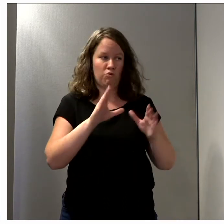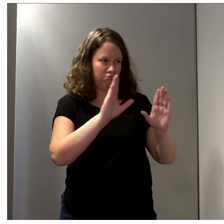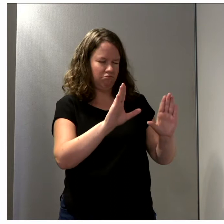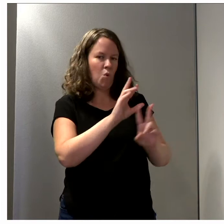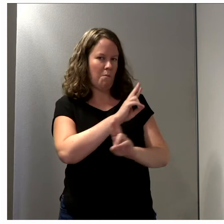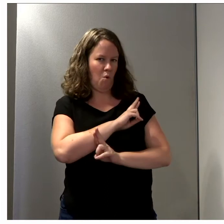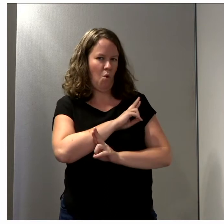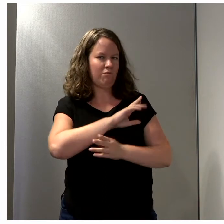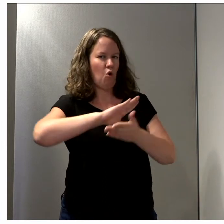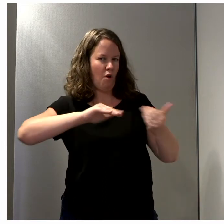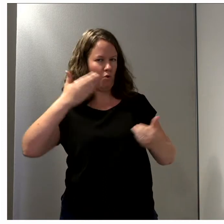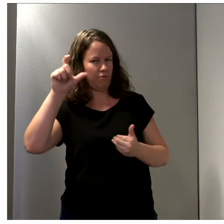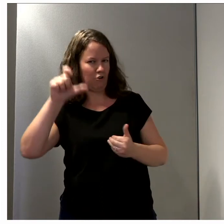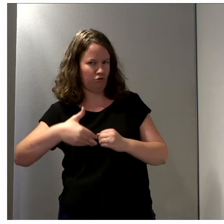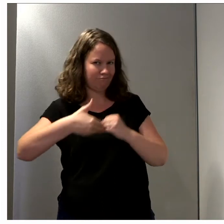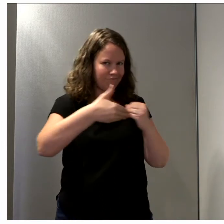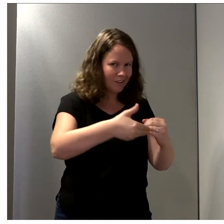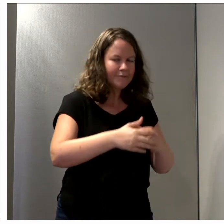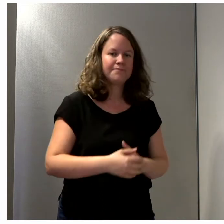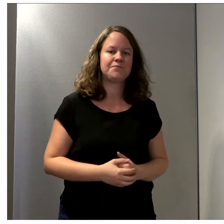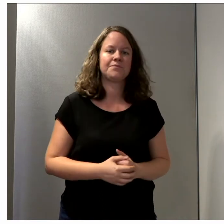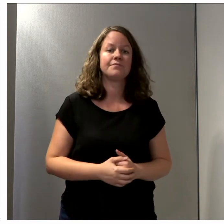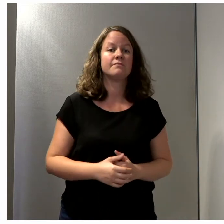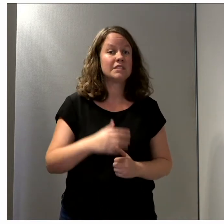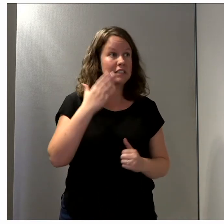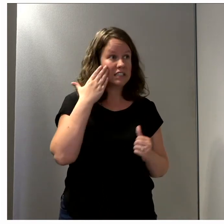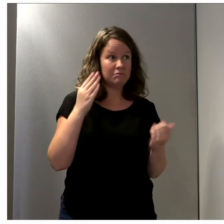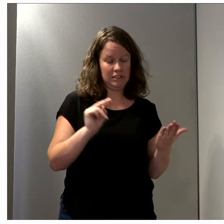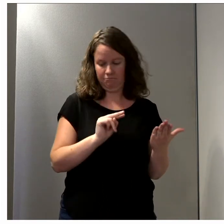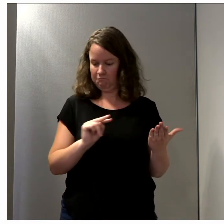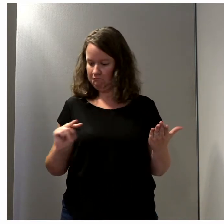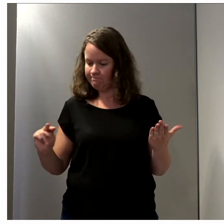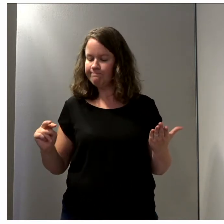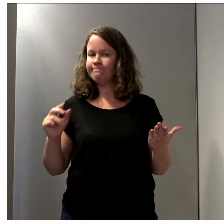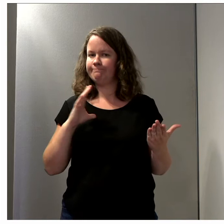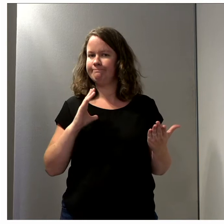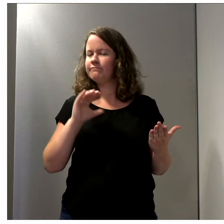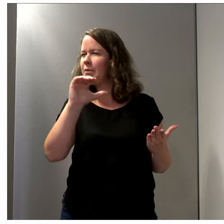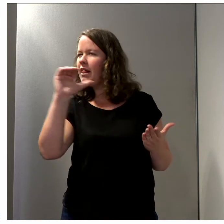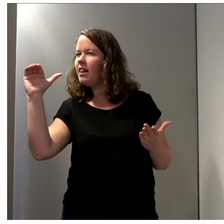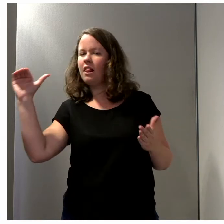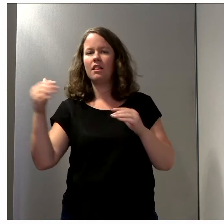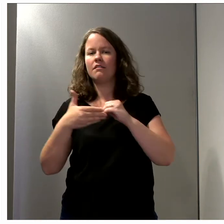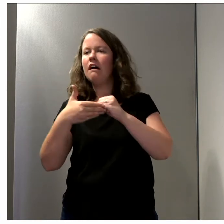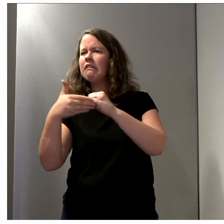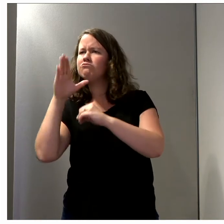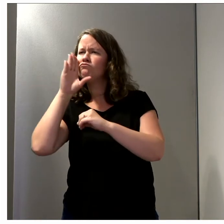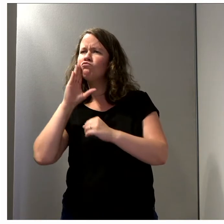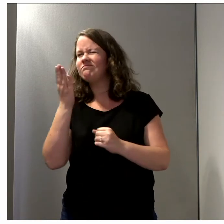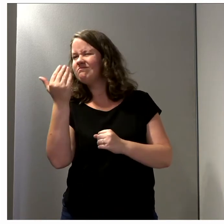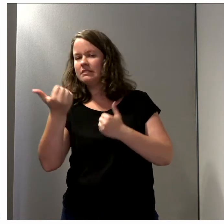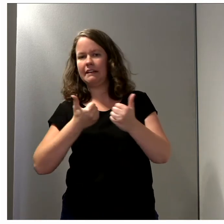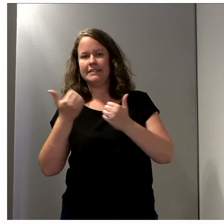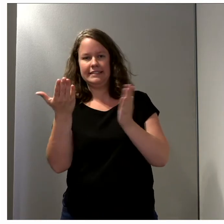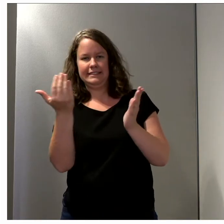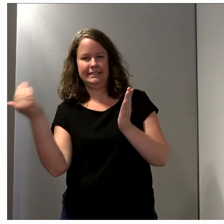un lien pour, après avoir lu le dépliant, pouvoir contacter les diverses personnes ou les divers instituts qui peuvent leur rendre service. Voilà,